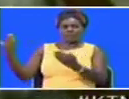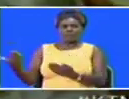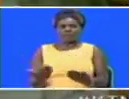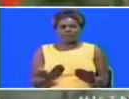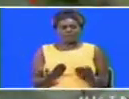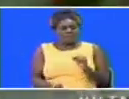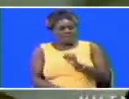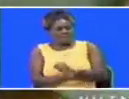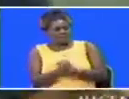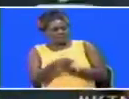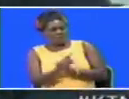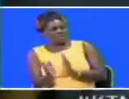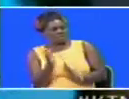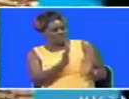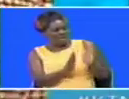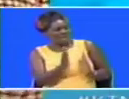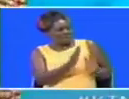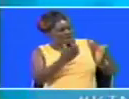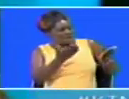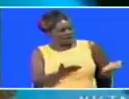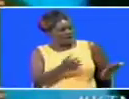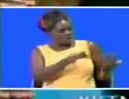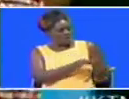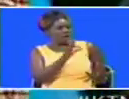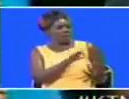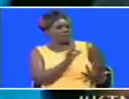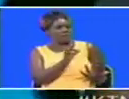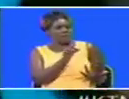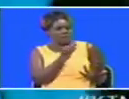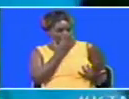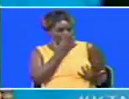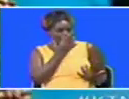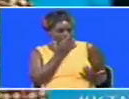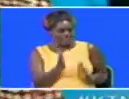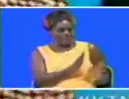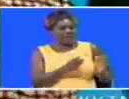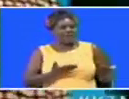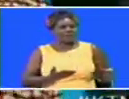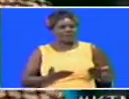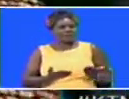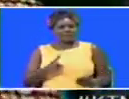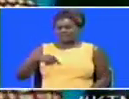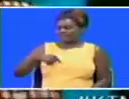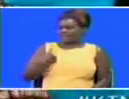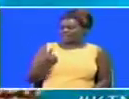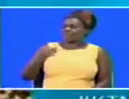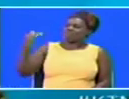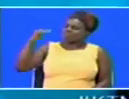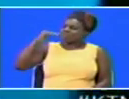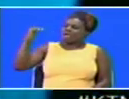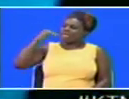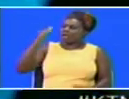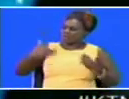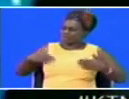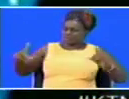uwe kutu mmea vipi Katika shuli hii ya mch nikia tu usali heb tuze mji vipi sisi kama wanas Tuko